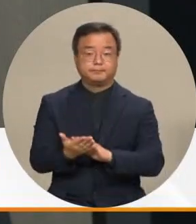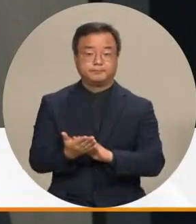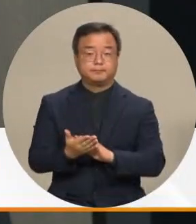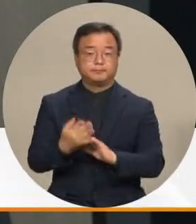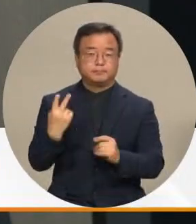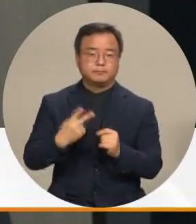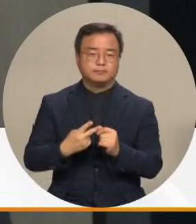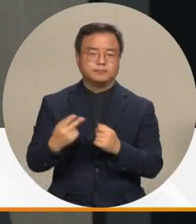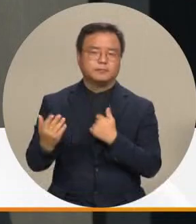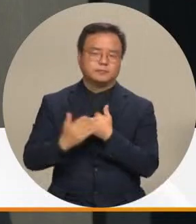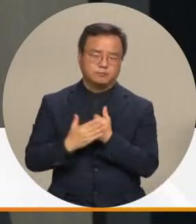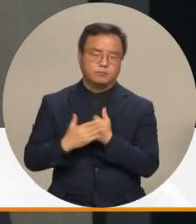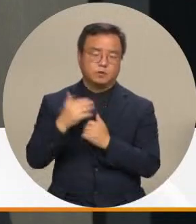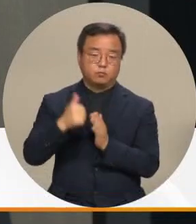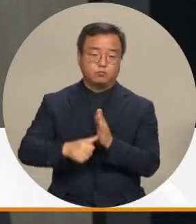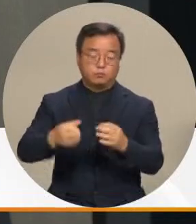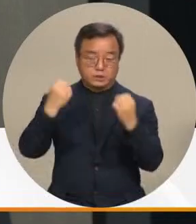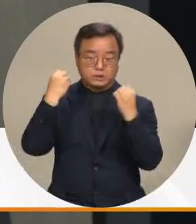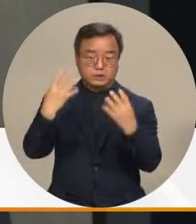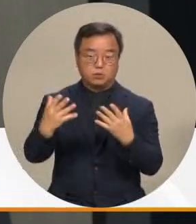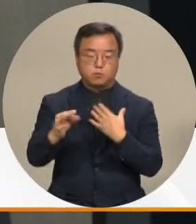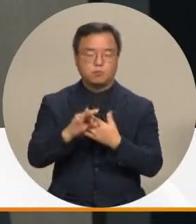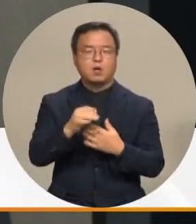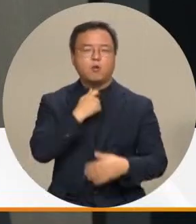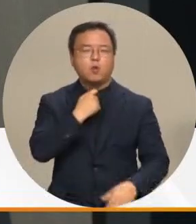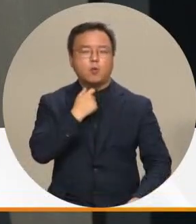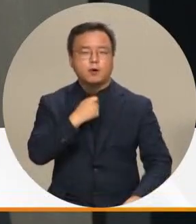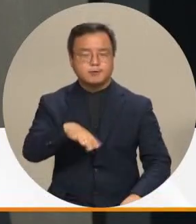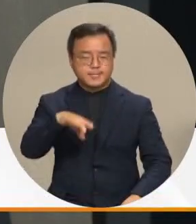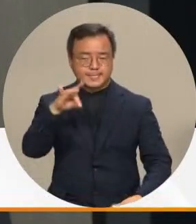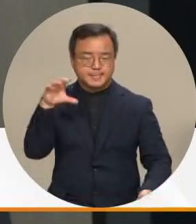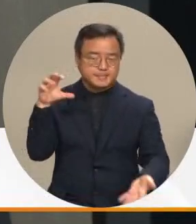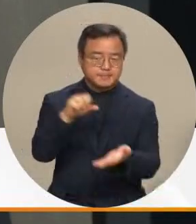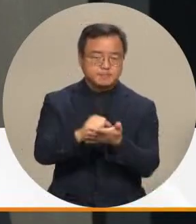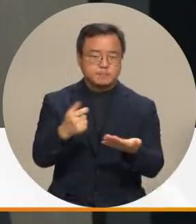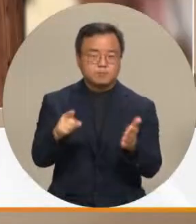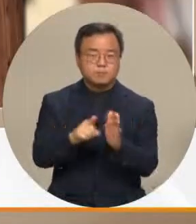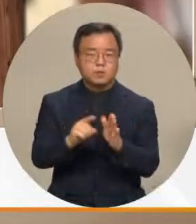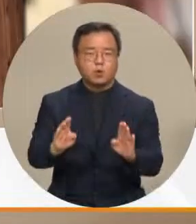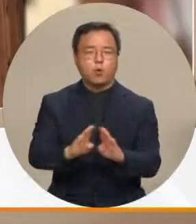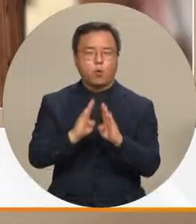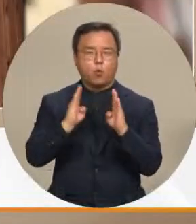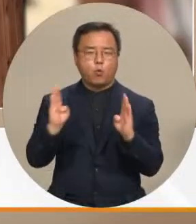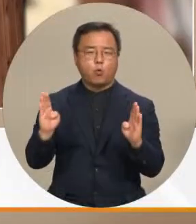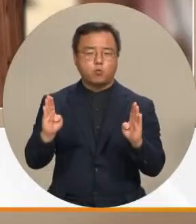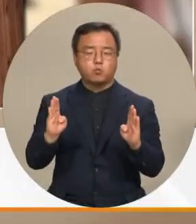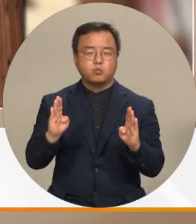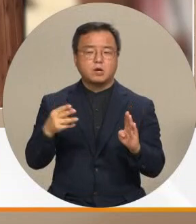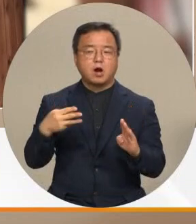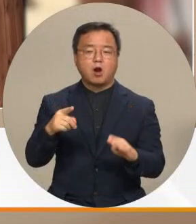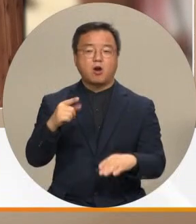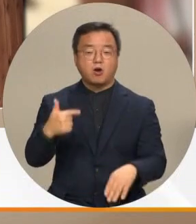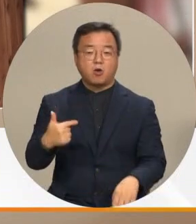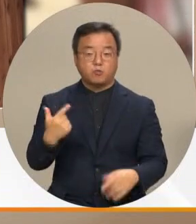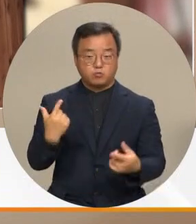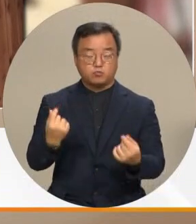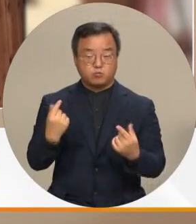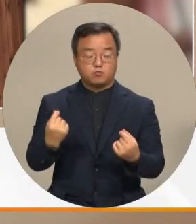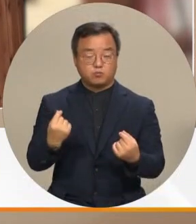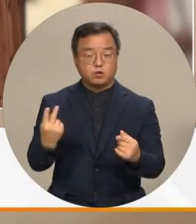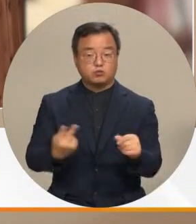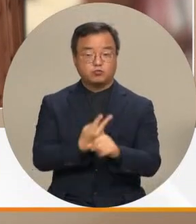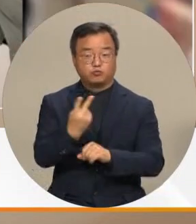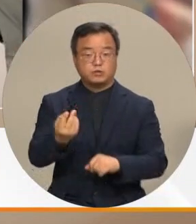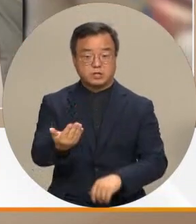물론 후손품이 새로 입고되면 본인이 원하는 것을 선점하기 위해서 우리가 오픈 런이라고 하는데요 여기에 2시간